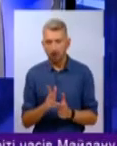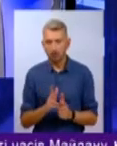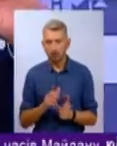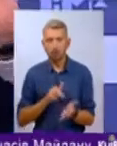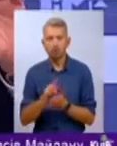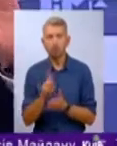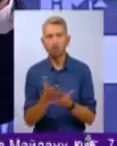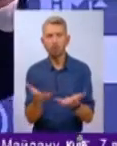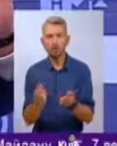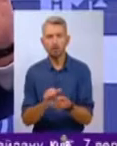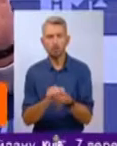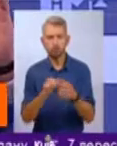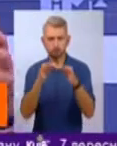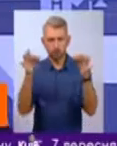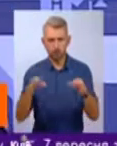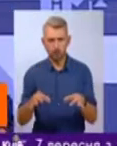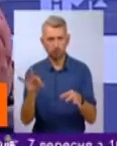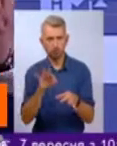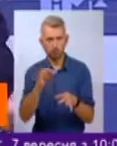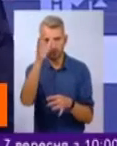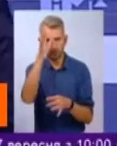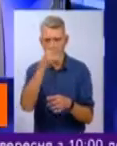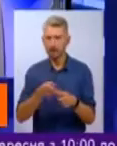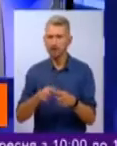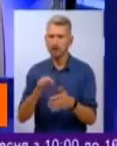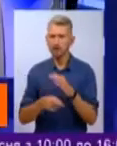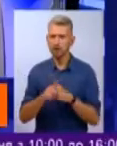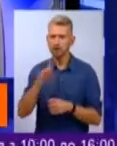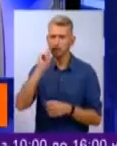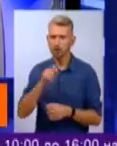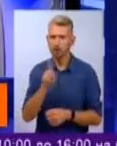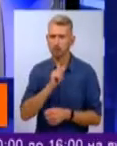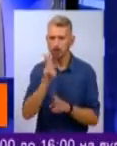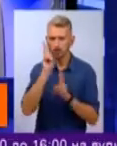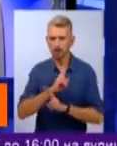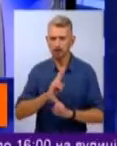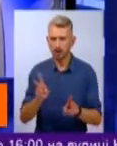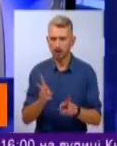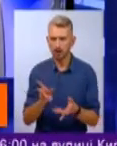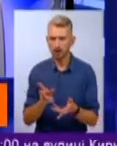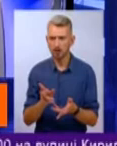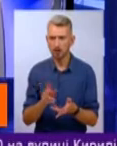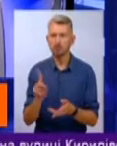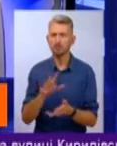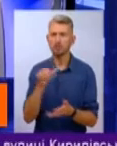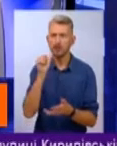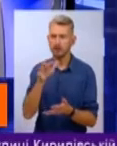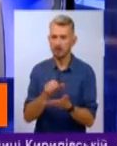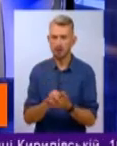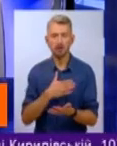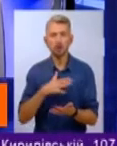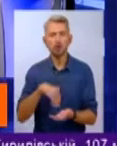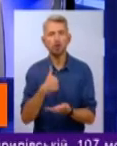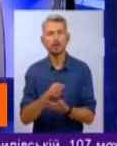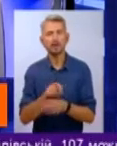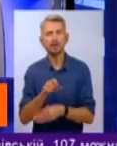щоб отримати папірець про так, ту освіту, ходить. Ну, це через те, що в Україні поки що ніхто не знає взагалі, чим він тому, буде завтра займатися. Тому наша головна